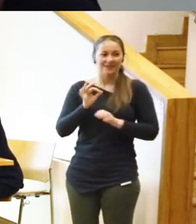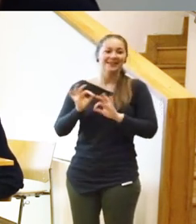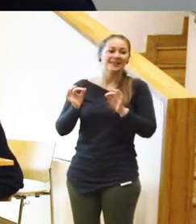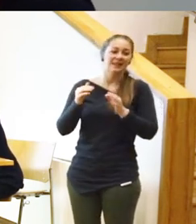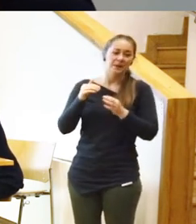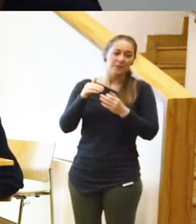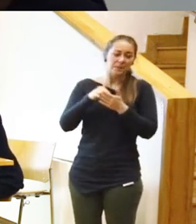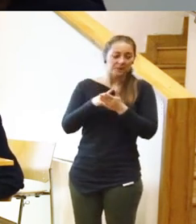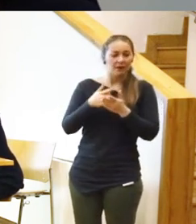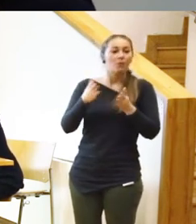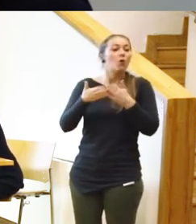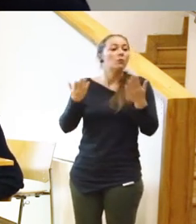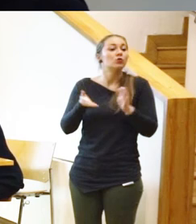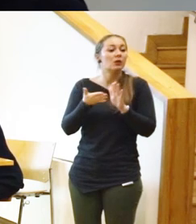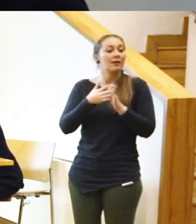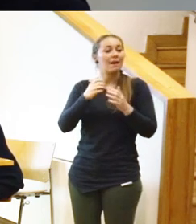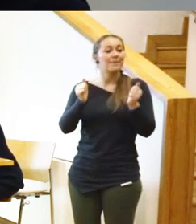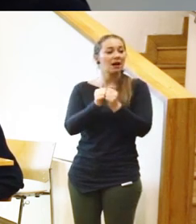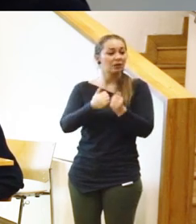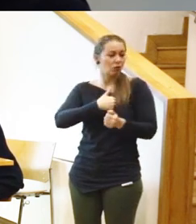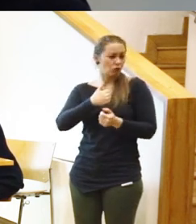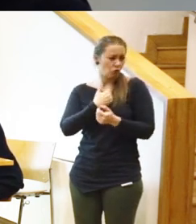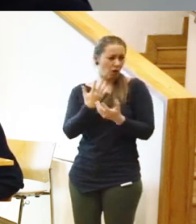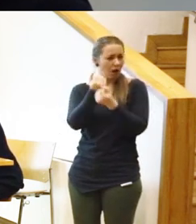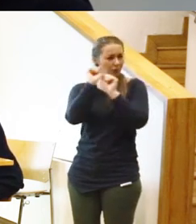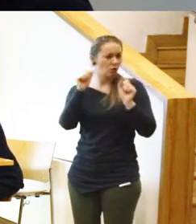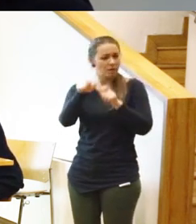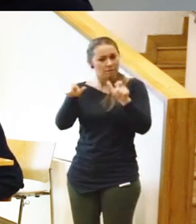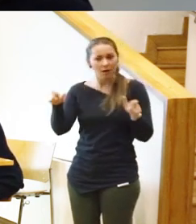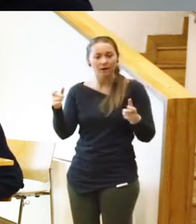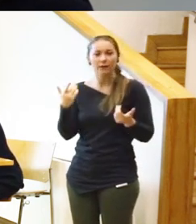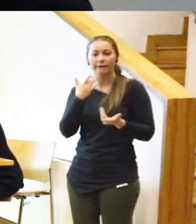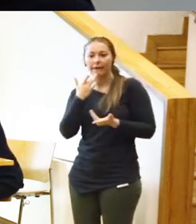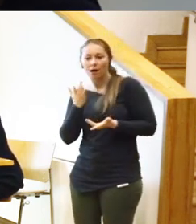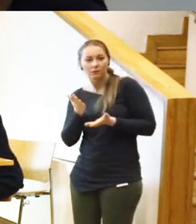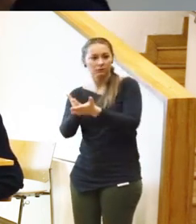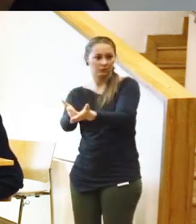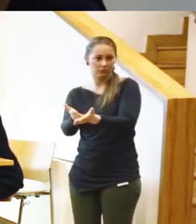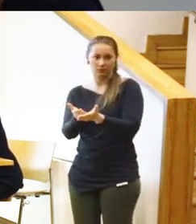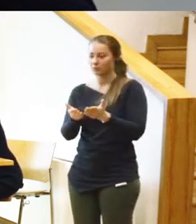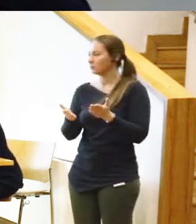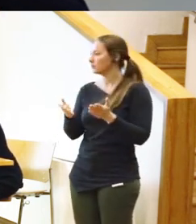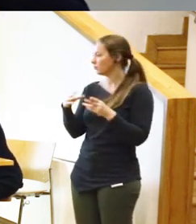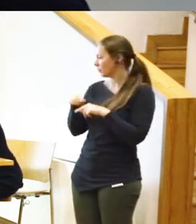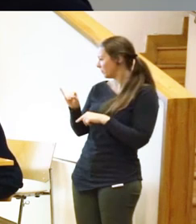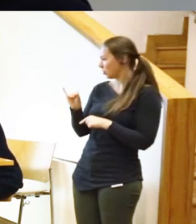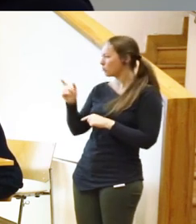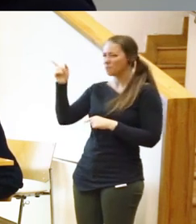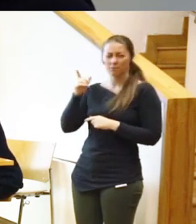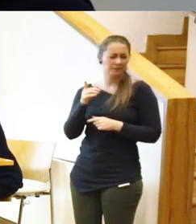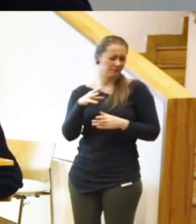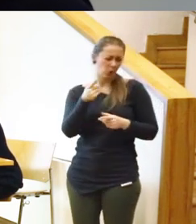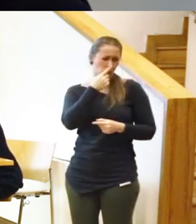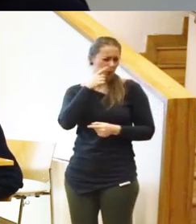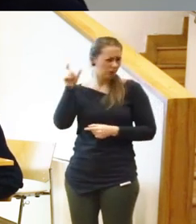praktických škol takzvaných, teda o tom ostatně Máša taky mluvila, o té dvoukolejnosti, nebo vícekolejnosti vlastně